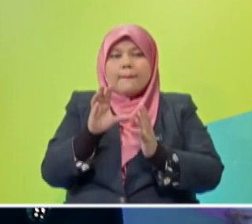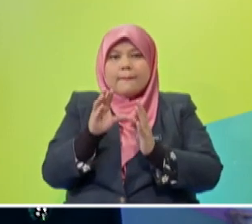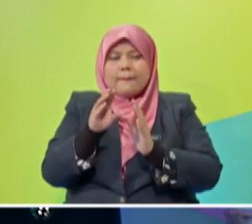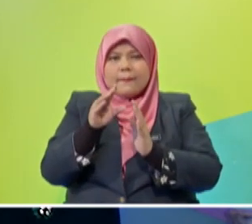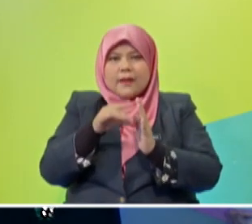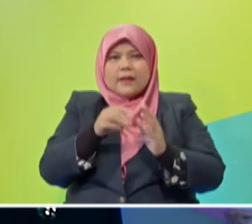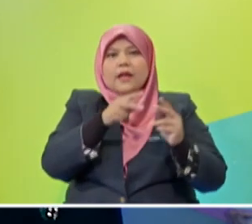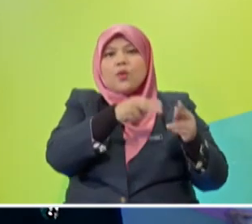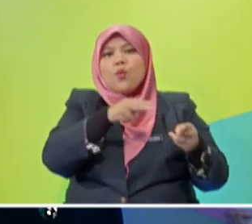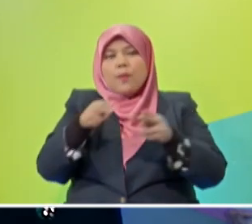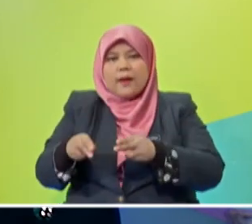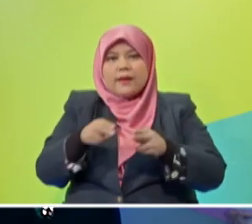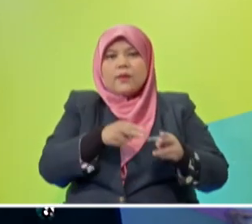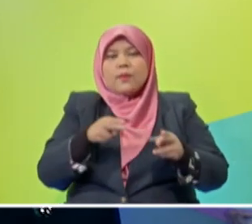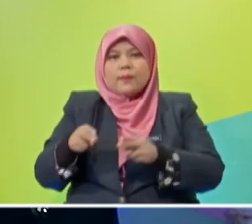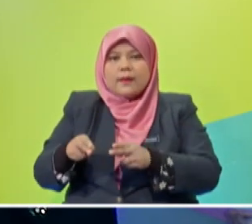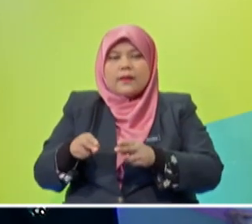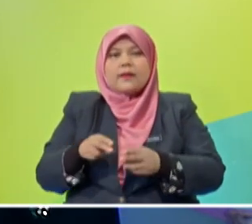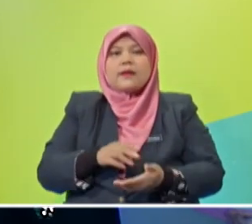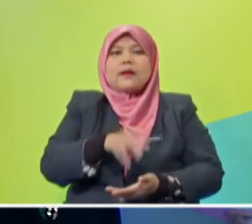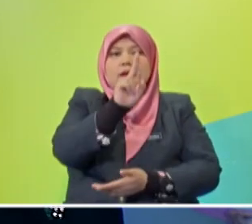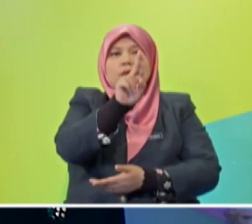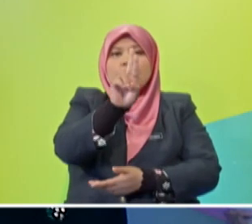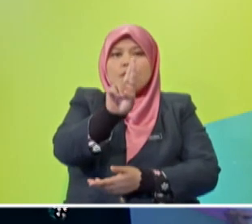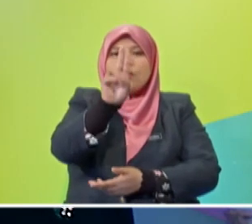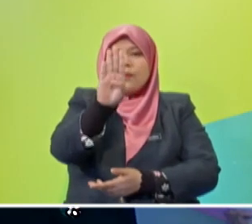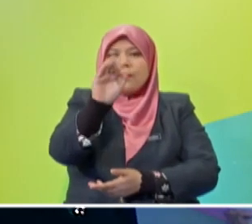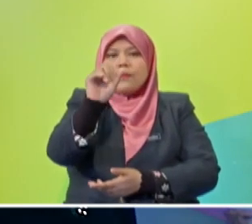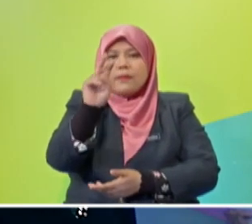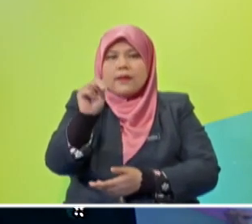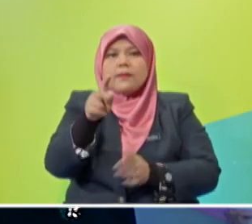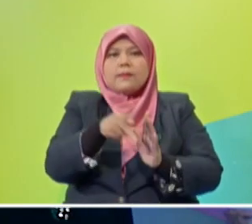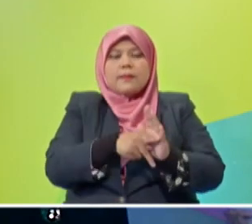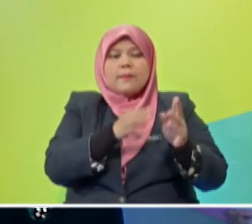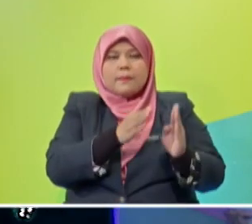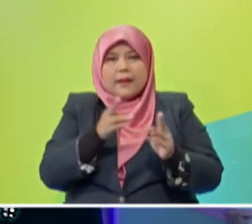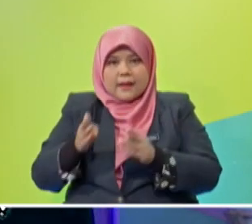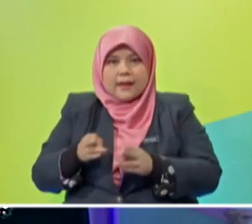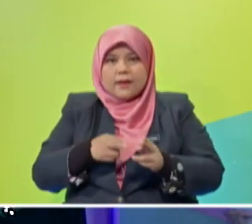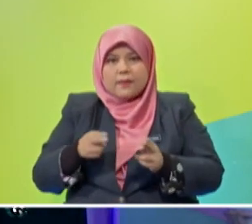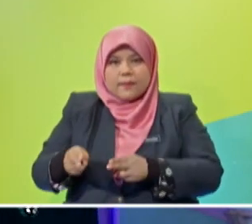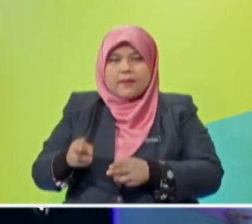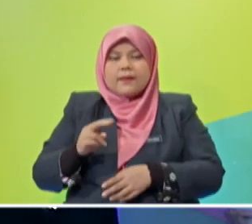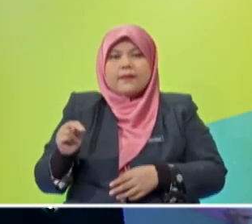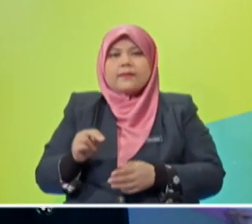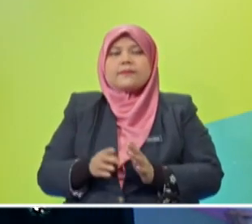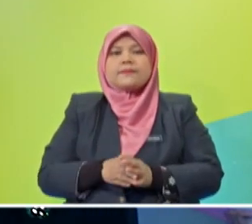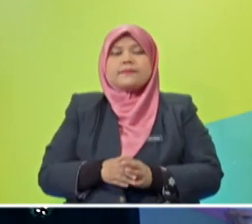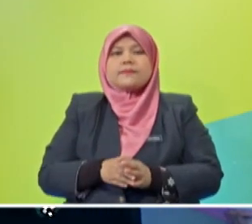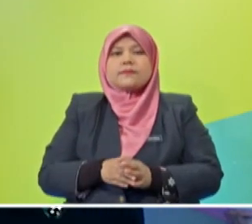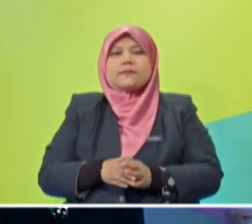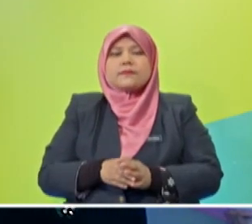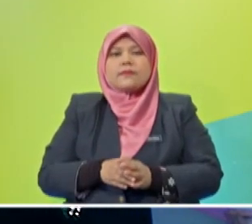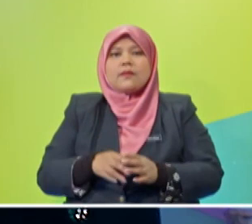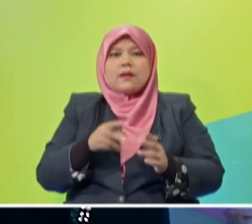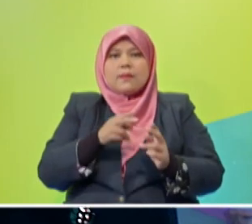urbanisasi. Urbanisasi. Urban lah, kan? Urbanisasi itu maksudnya pembandaran. Istilah yang memang kita guna dalam geografi. Okey, pembandaran